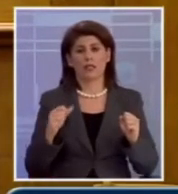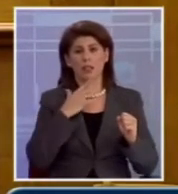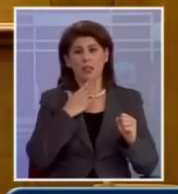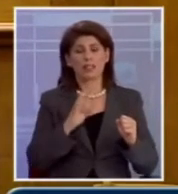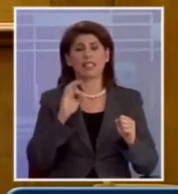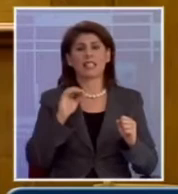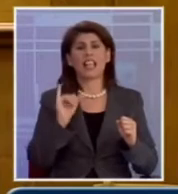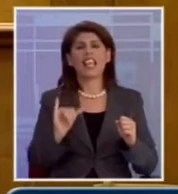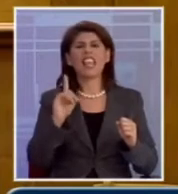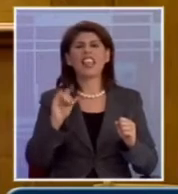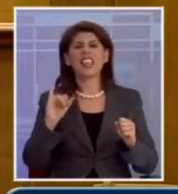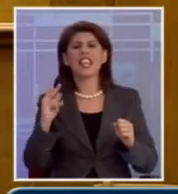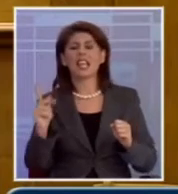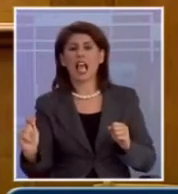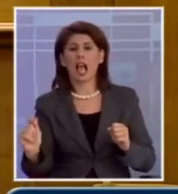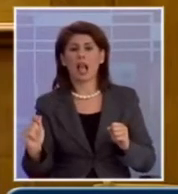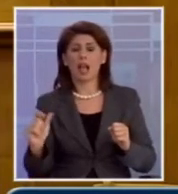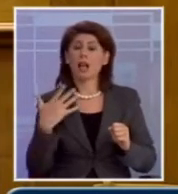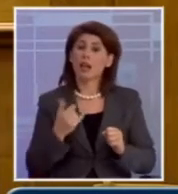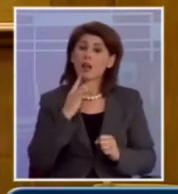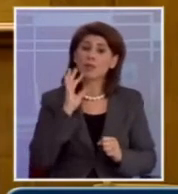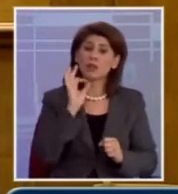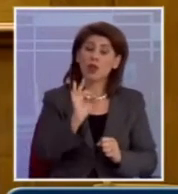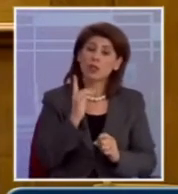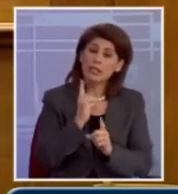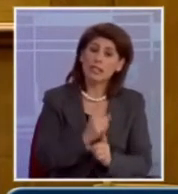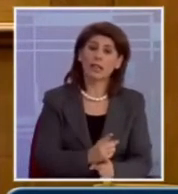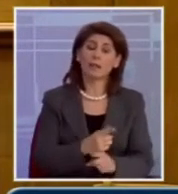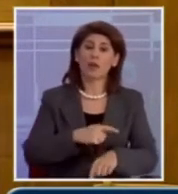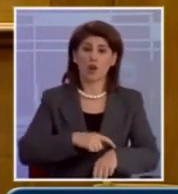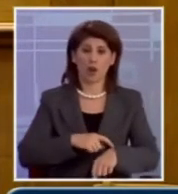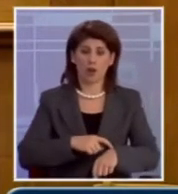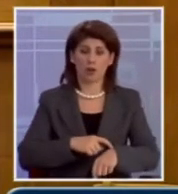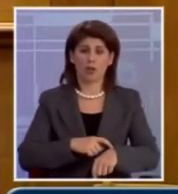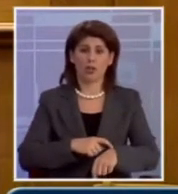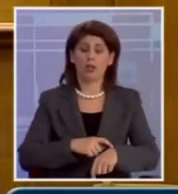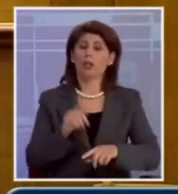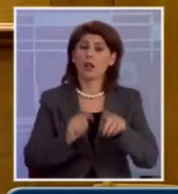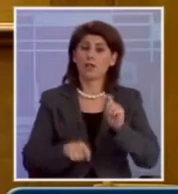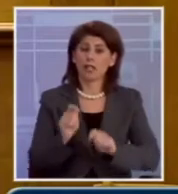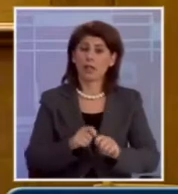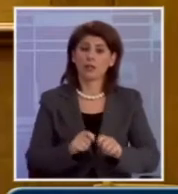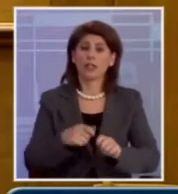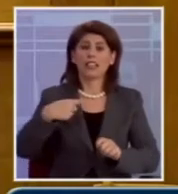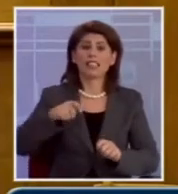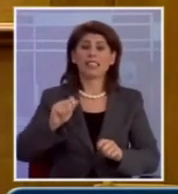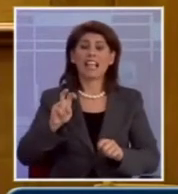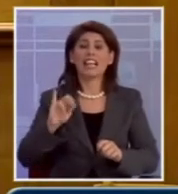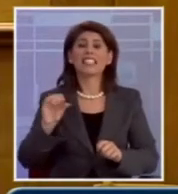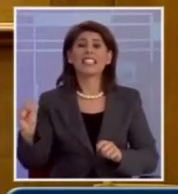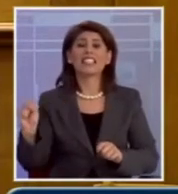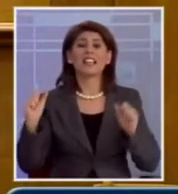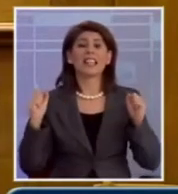ΙΔΙΚΑ. Επιτέλους να στοχεύσουμε σε συγκεκριμένο χρόνο να δημιουργήσουμε το τάξης της